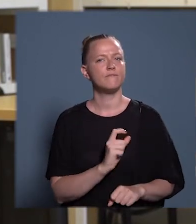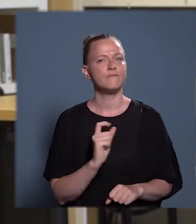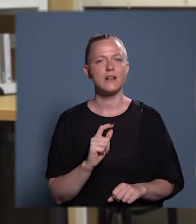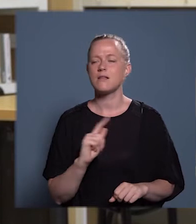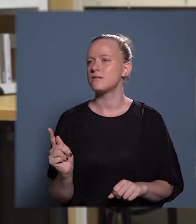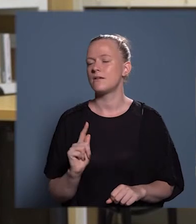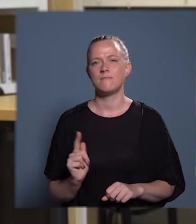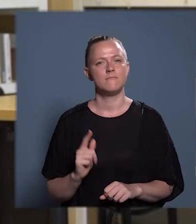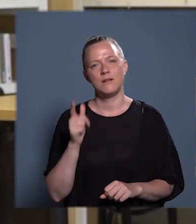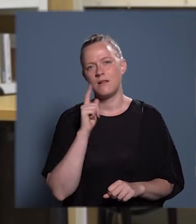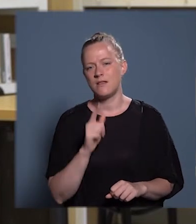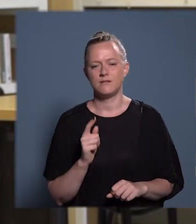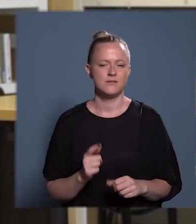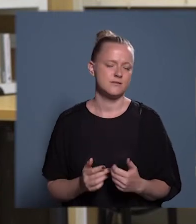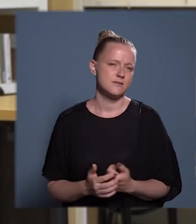fog